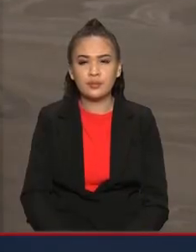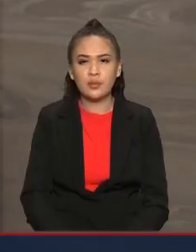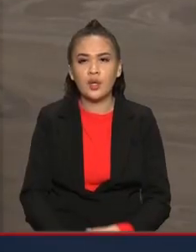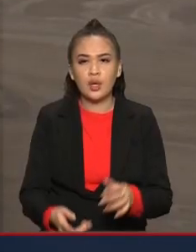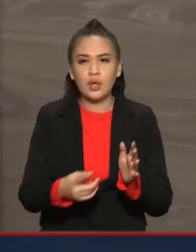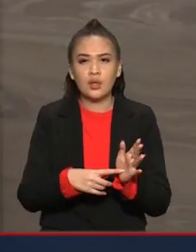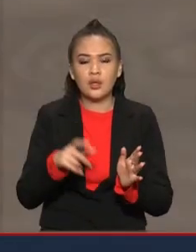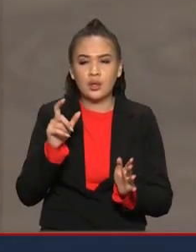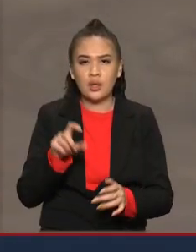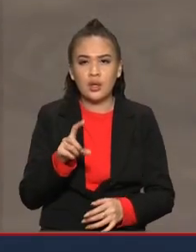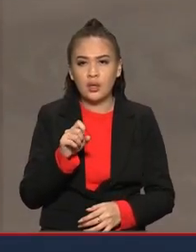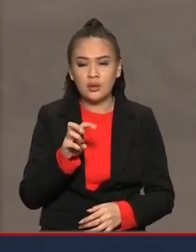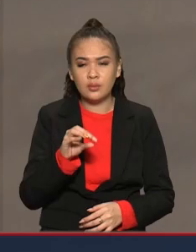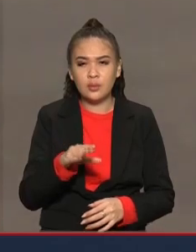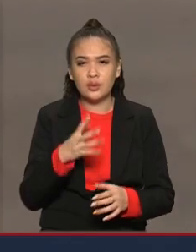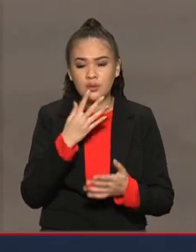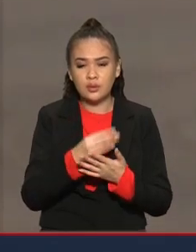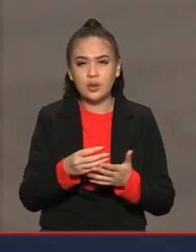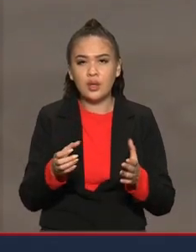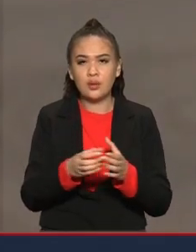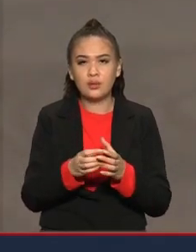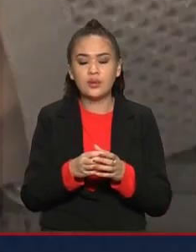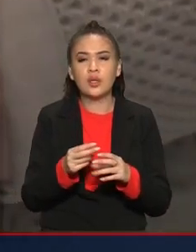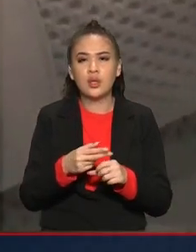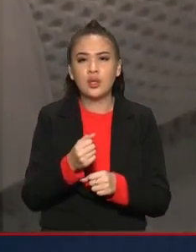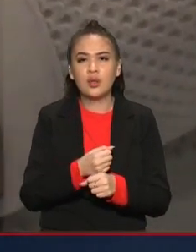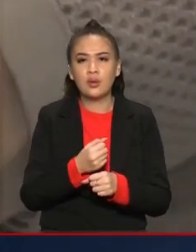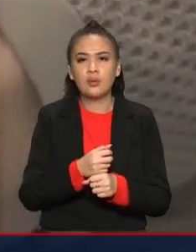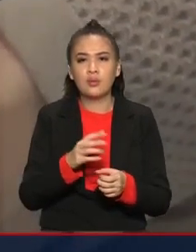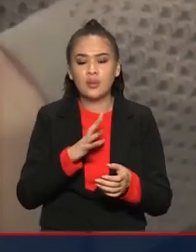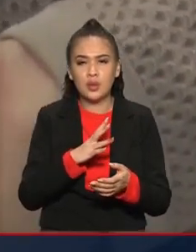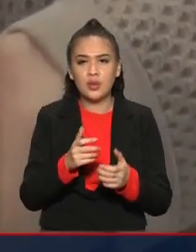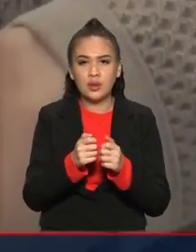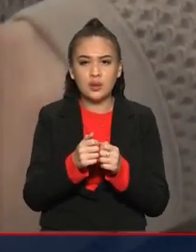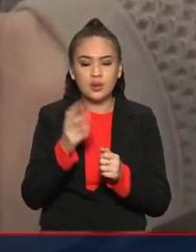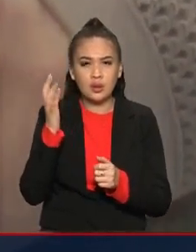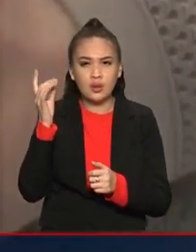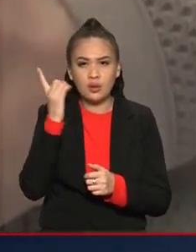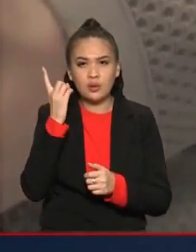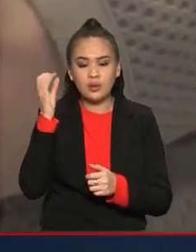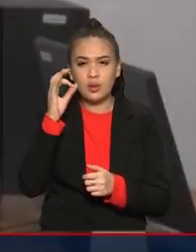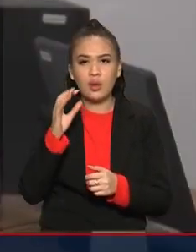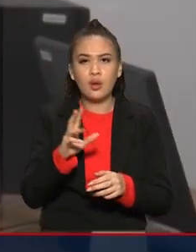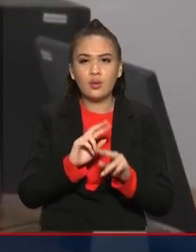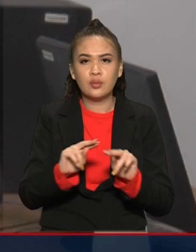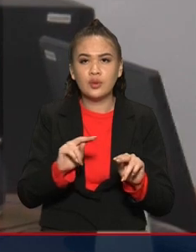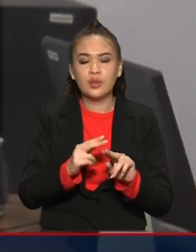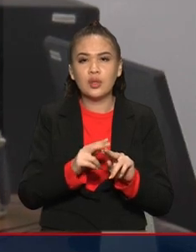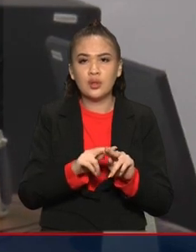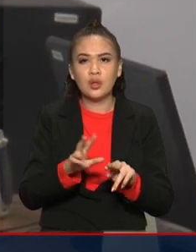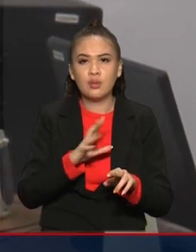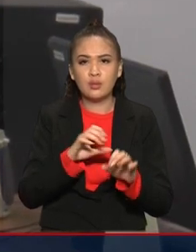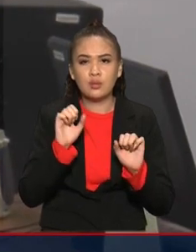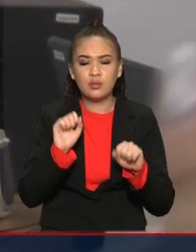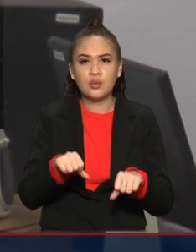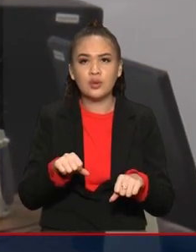Карагандинец Адиль Хамид вместе со своей командой разработал приложение на основе искусственного интеллекта. Так обучающиеся погружаются в